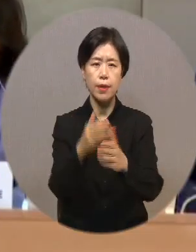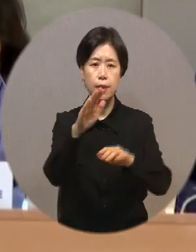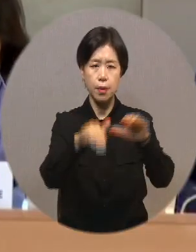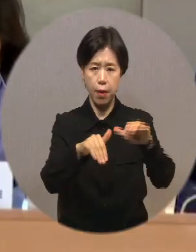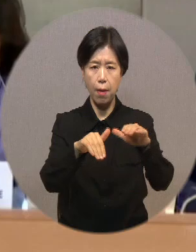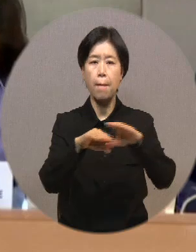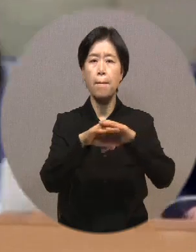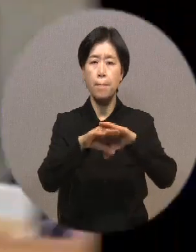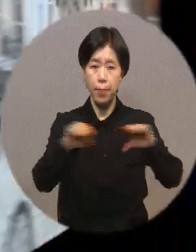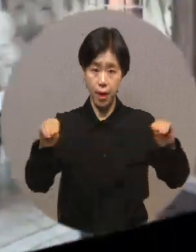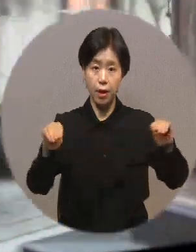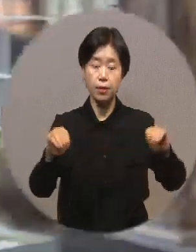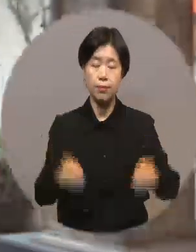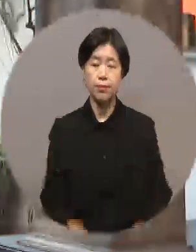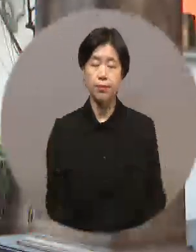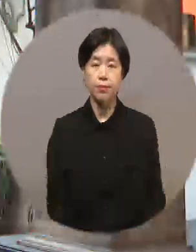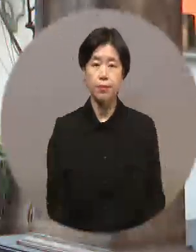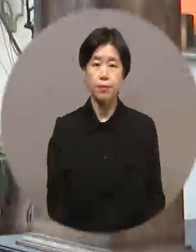채택됐습니다.